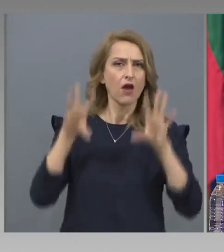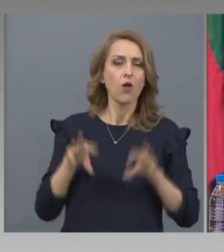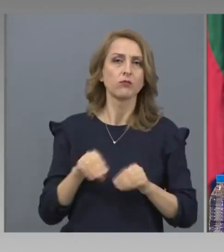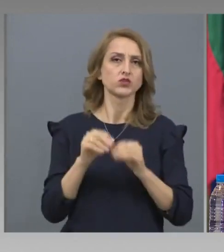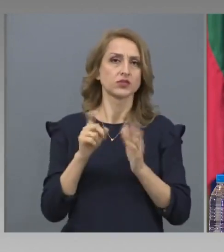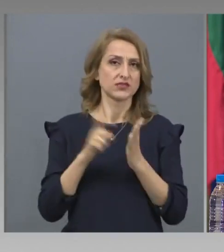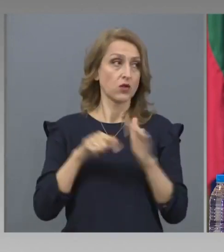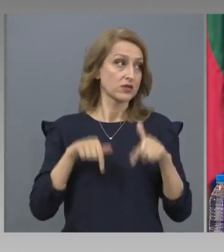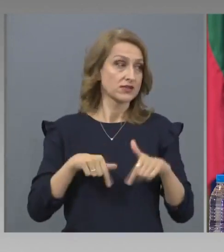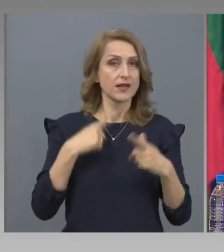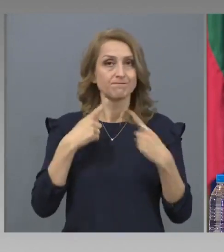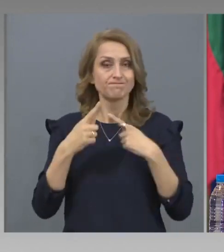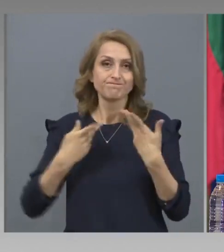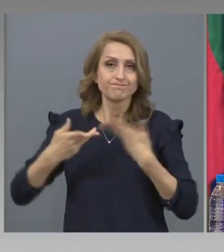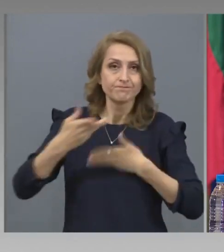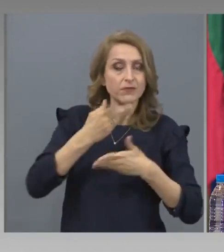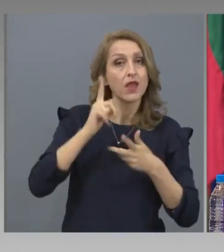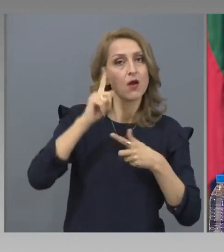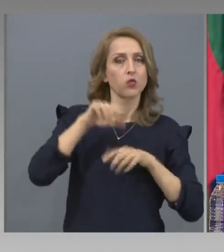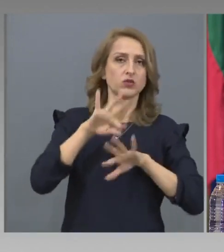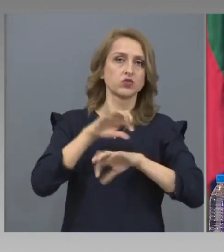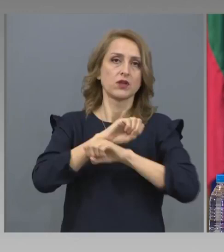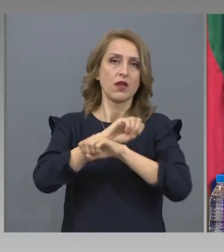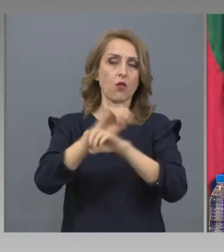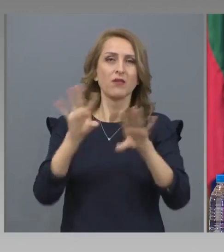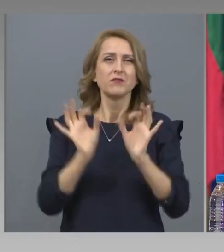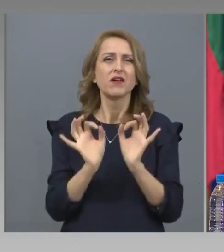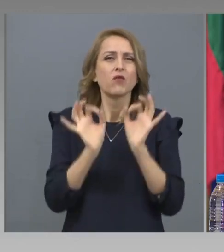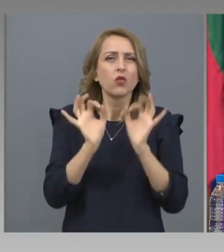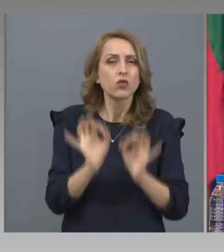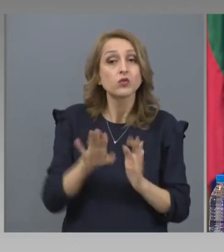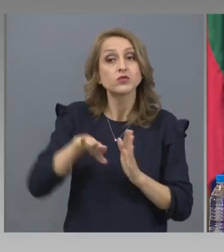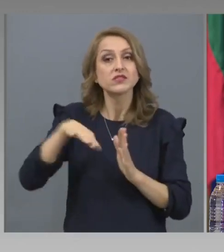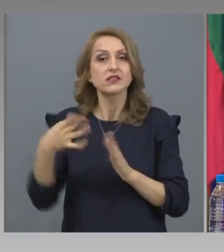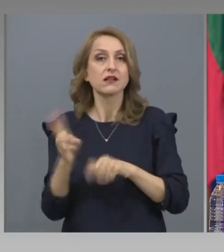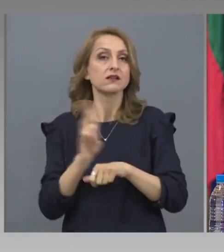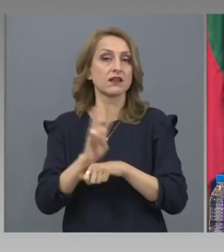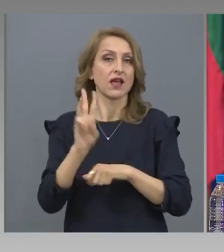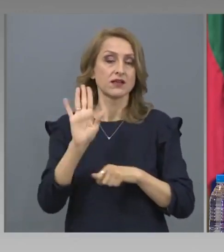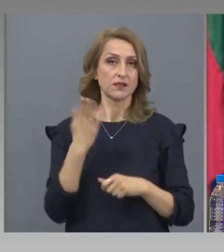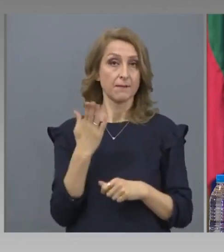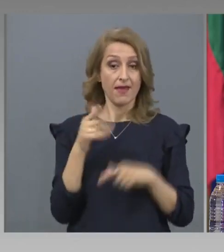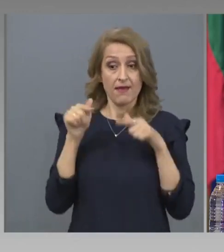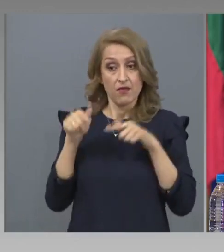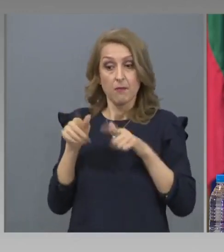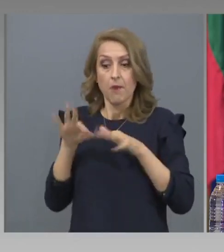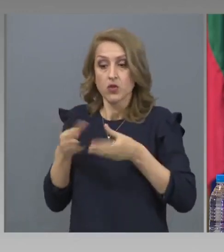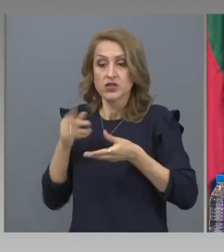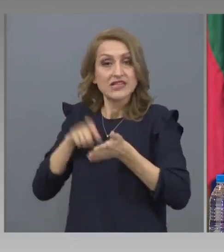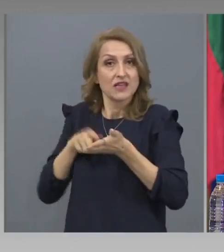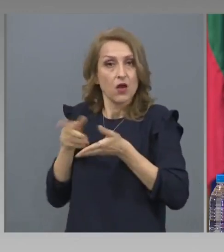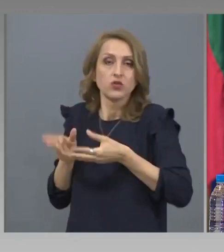ще сме готови, ще го обявиме. Да влеземе в парламента и